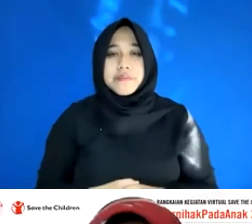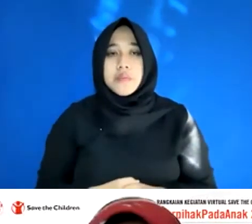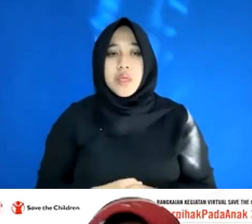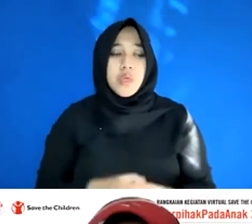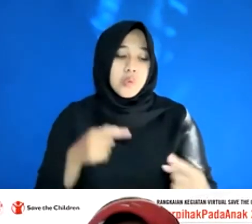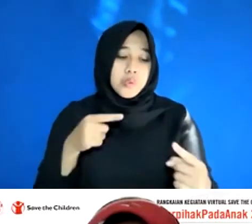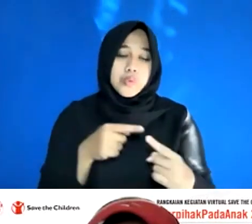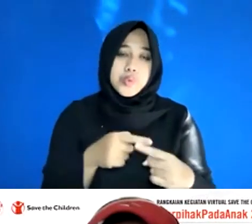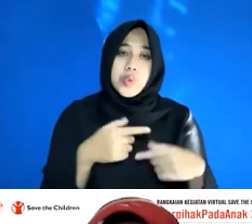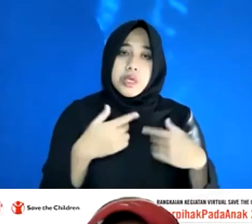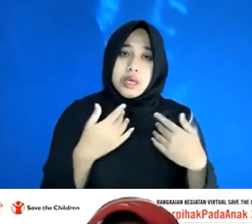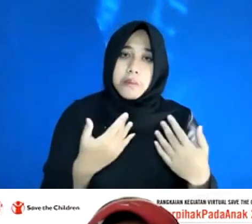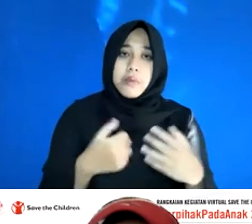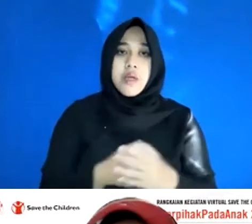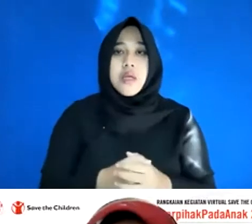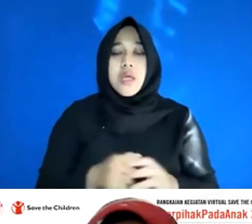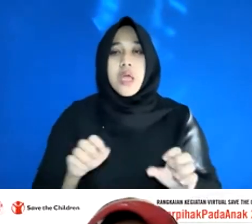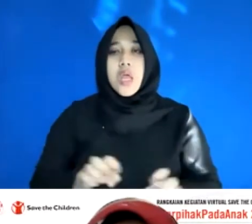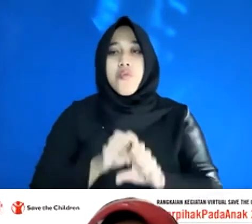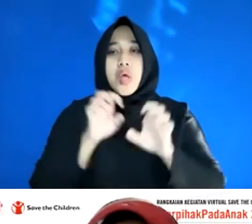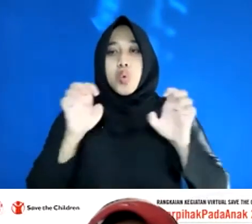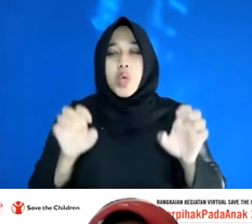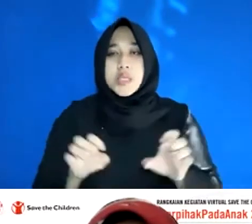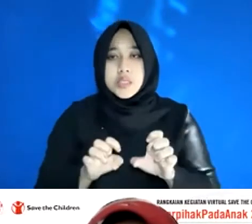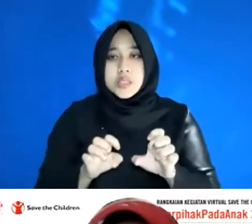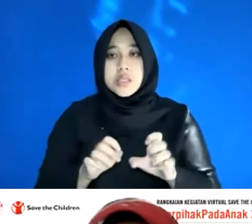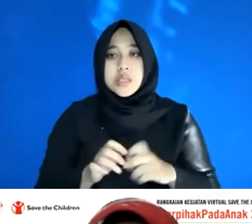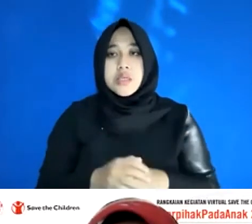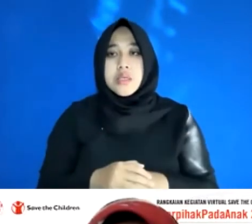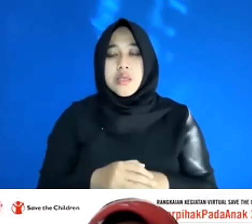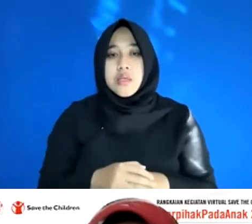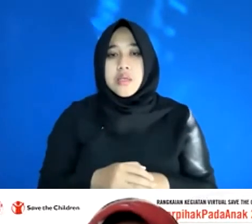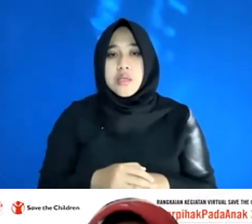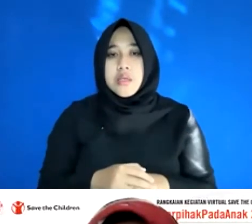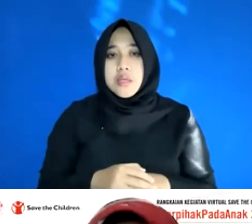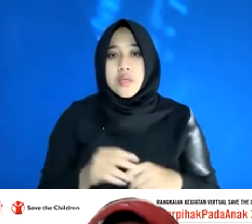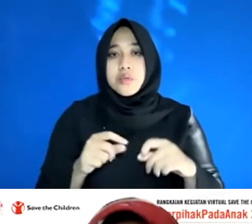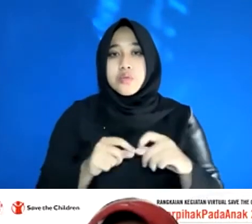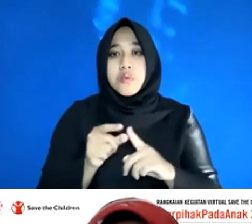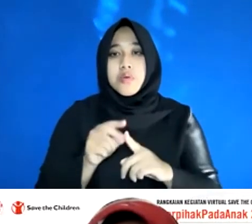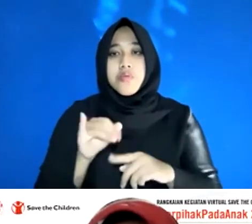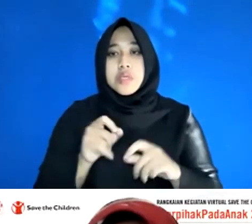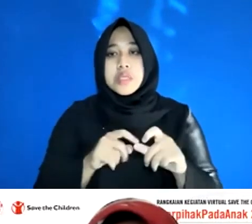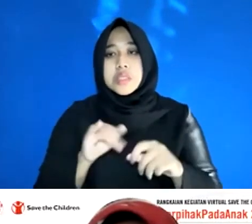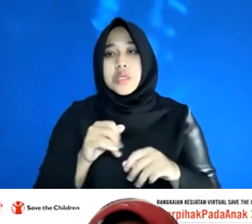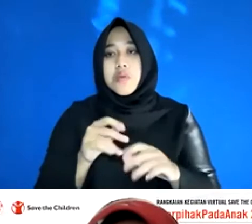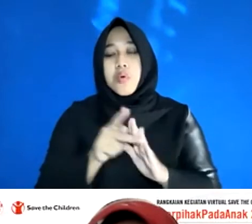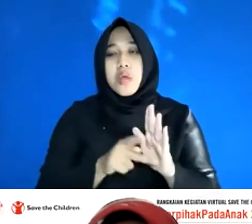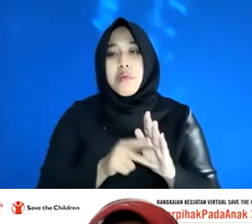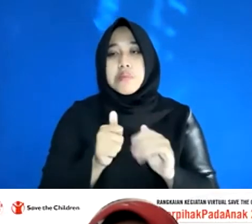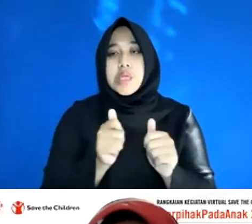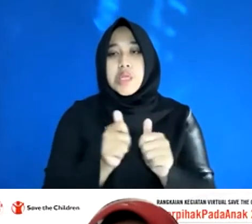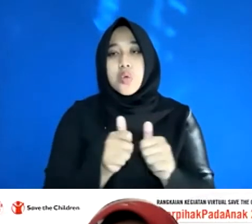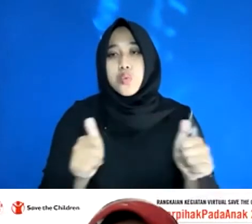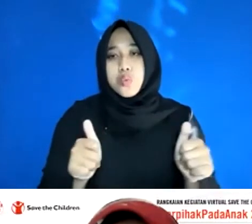supaya apa? Supaya evaluasinya dan pada saat supervisi program itu bisa terukur, itu aja sebenarnya. Jadi